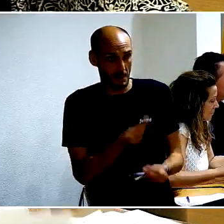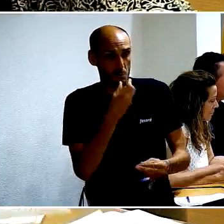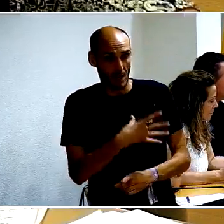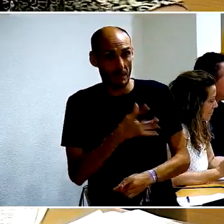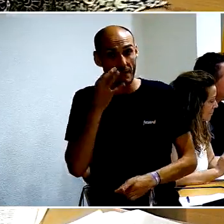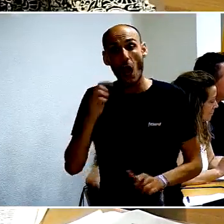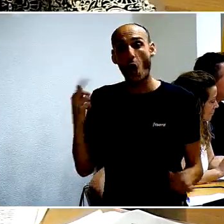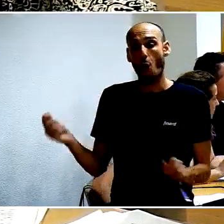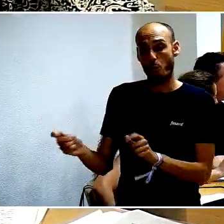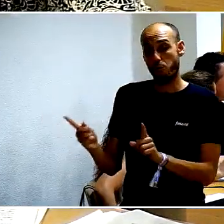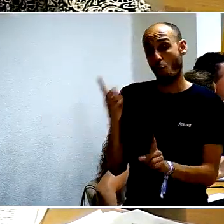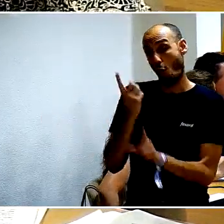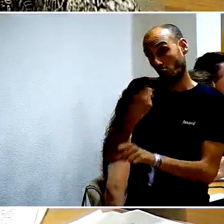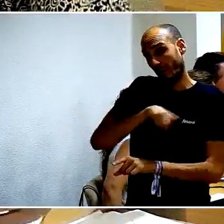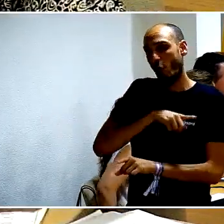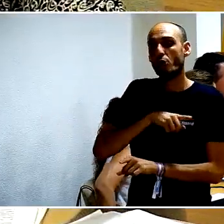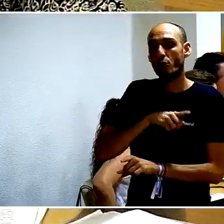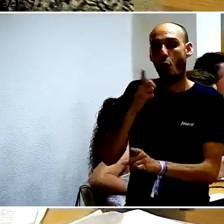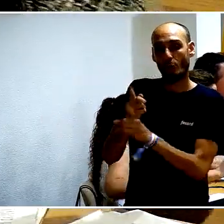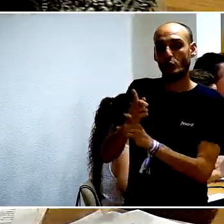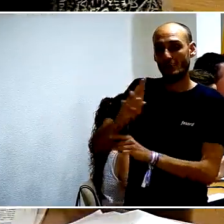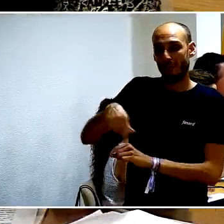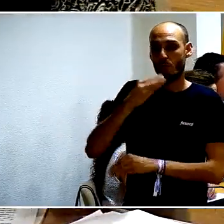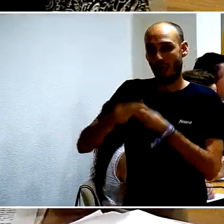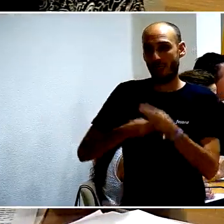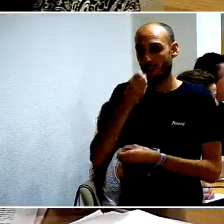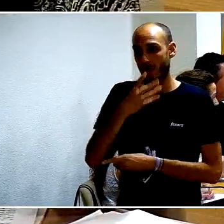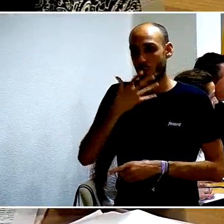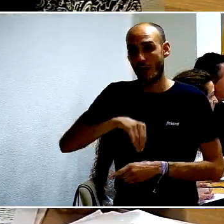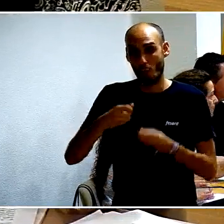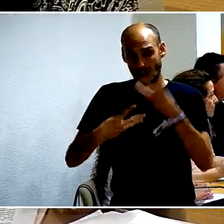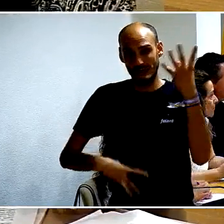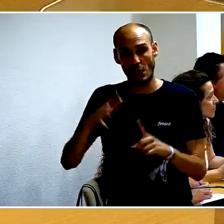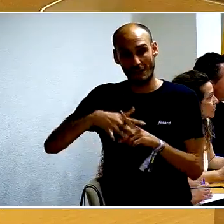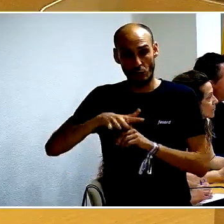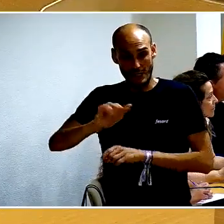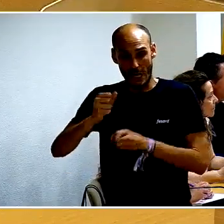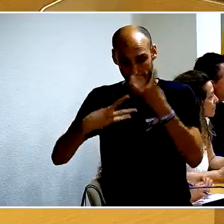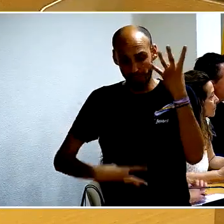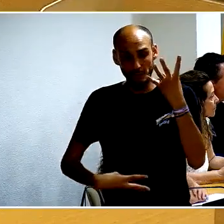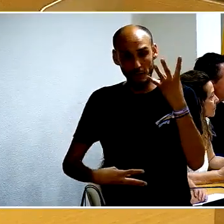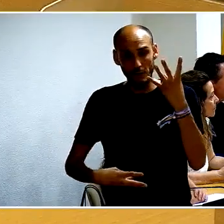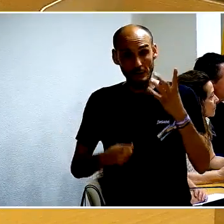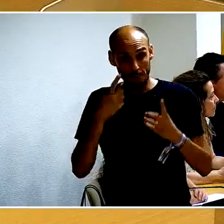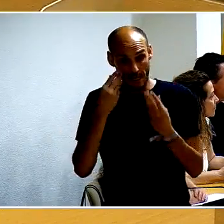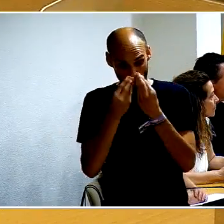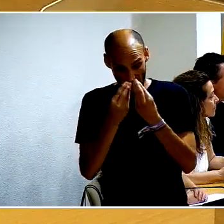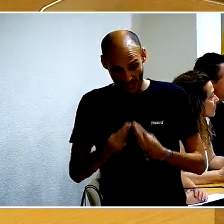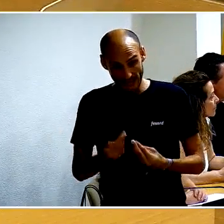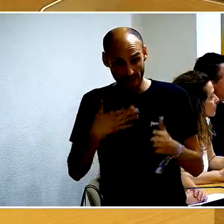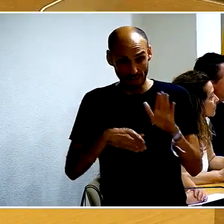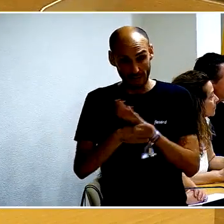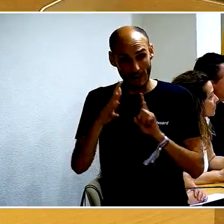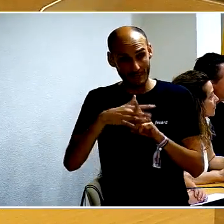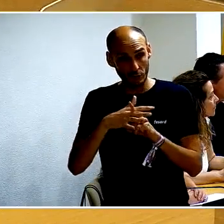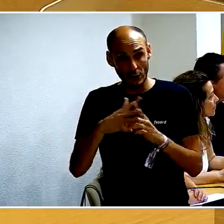Ibor i tota l'oposició tenia un llistat en les factures que portem, veritat? Si vostè mira la dada d'entrada de les factures, han